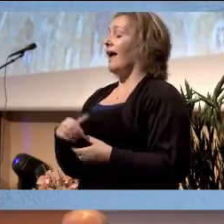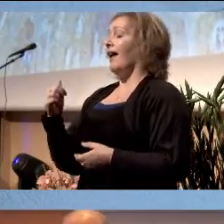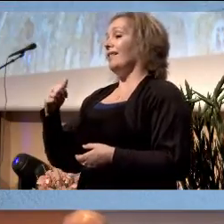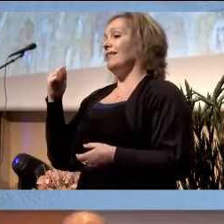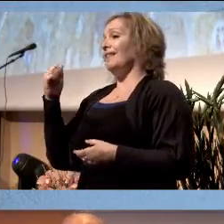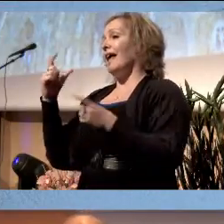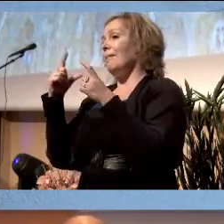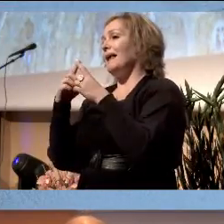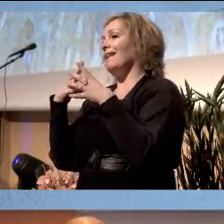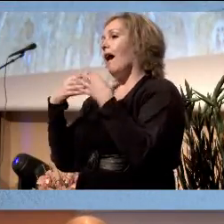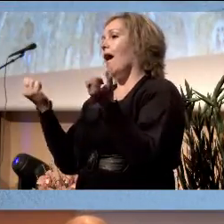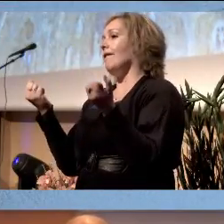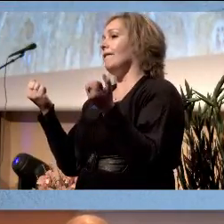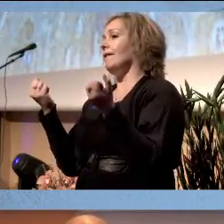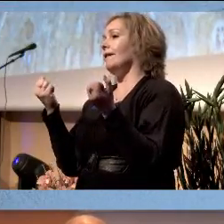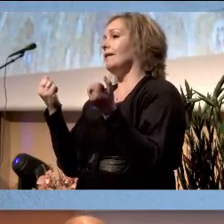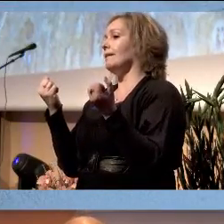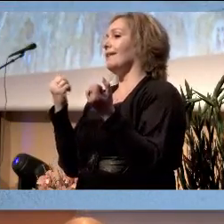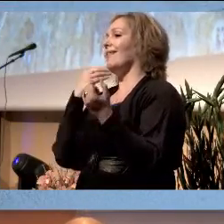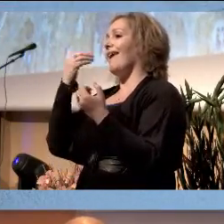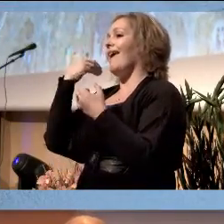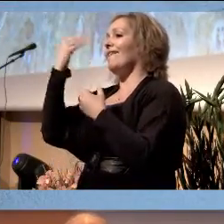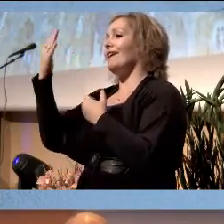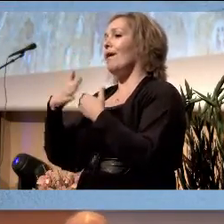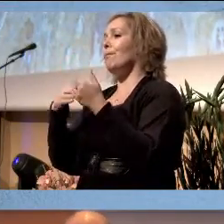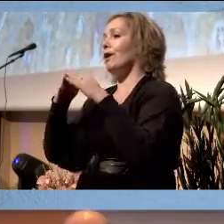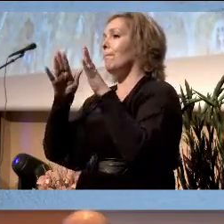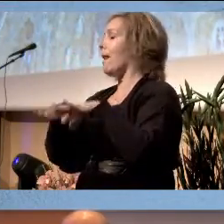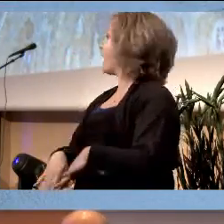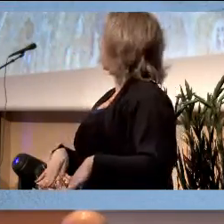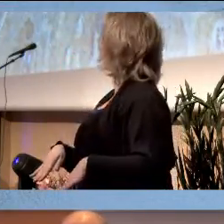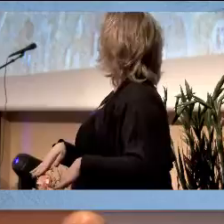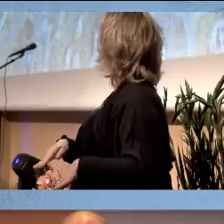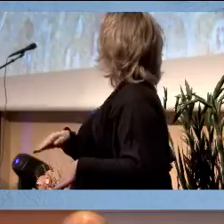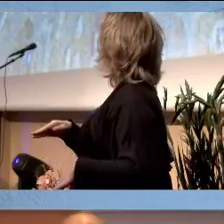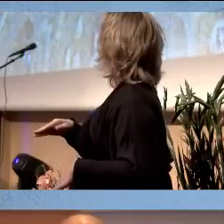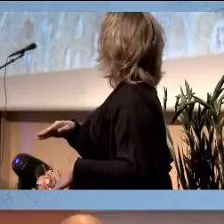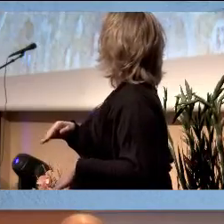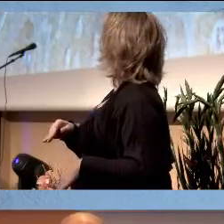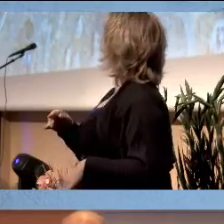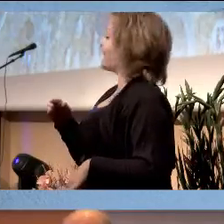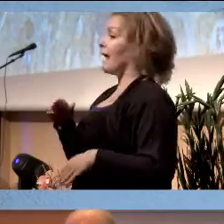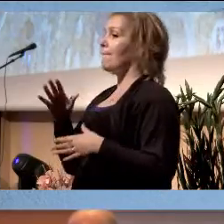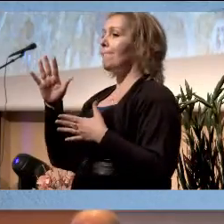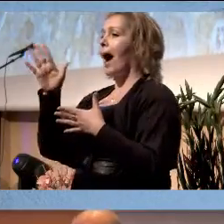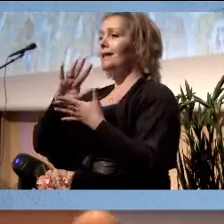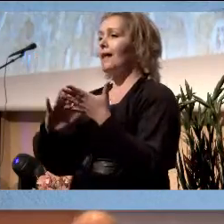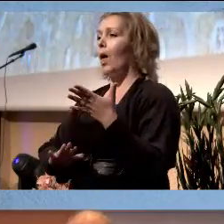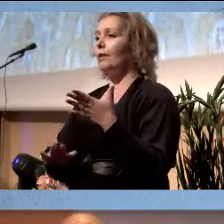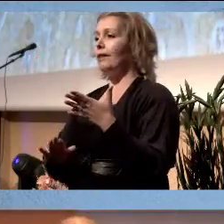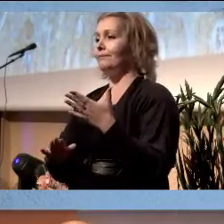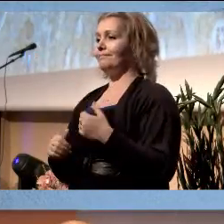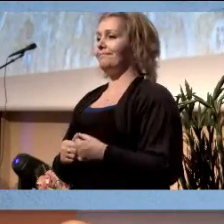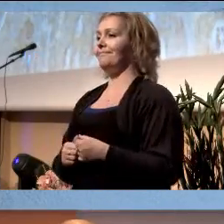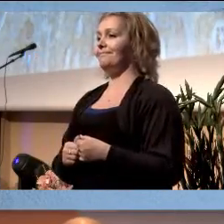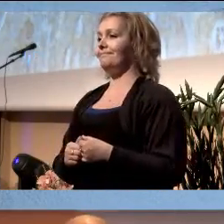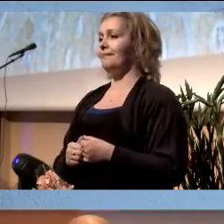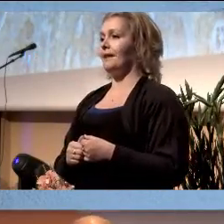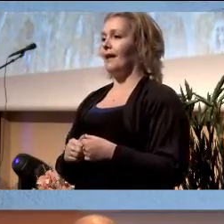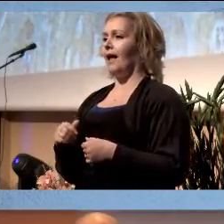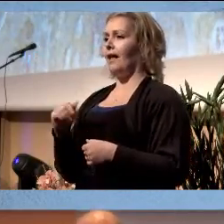Dette er bildet av den evige byggeplass, Familia Sagrada i Barcelona, Antonio